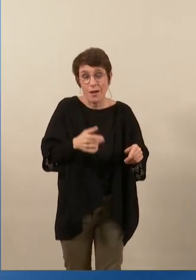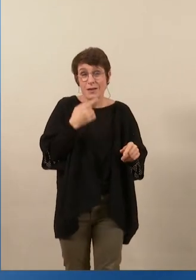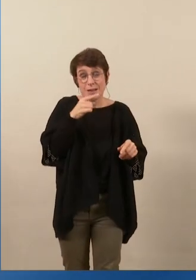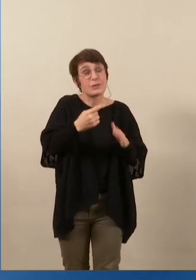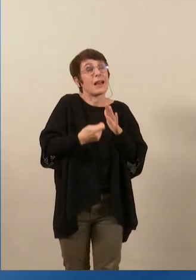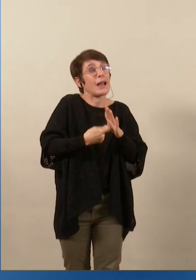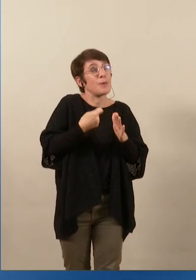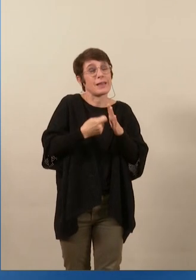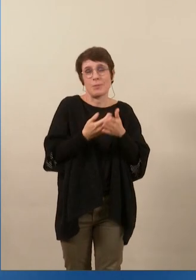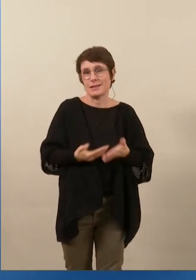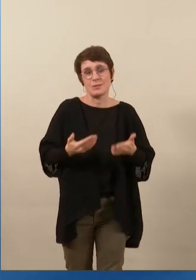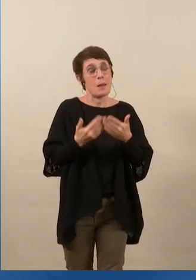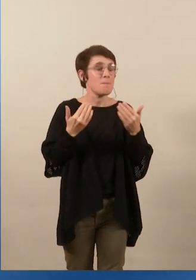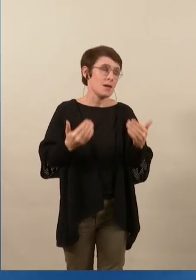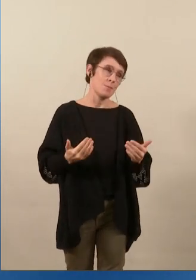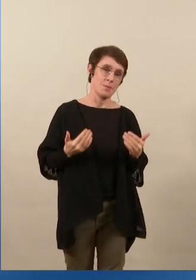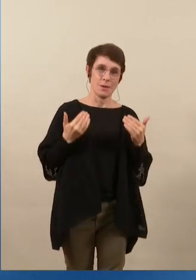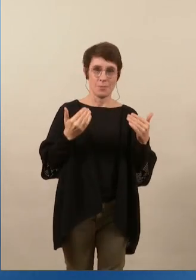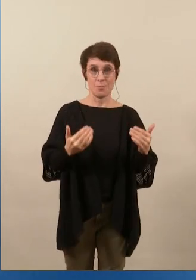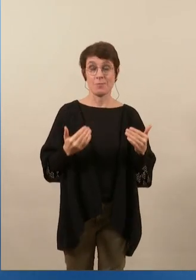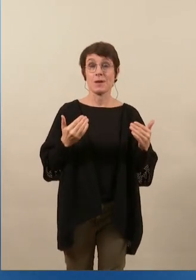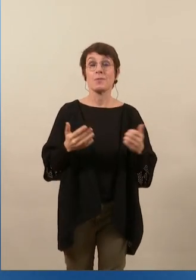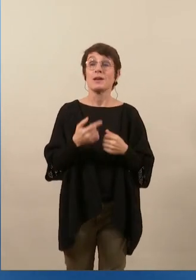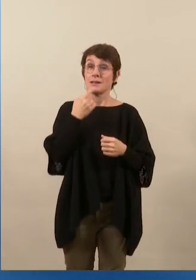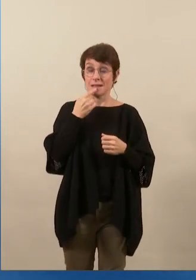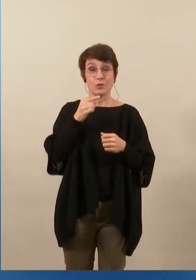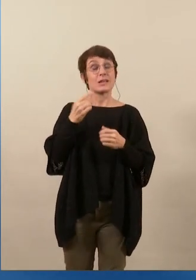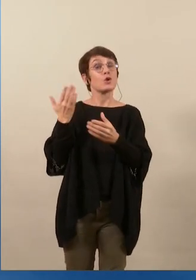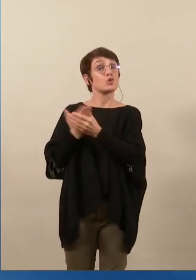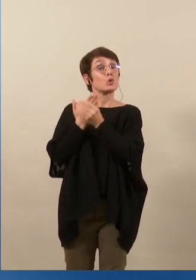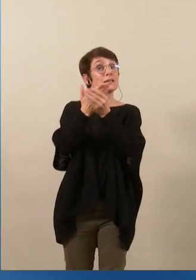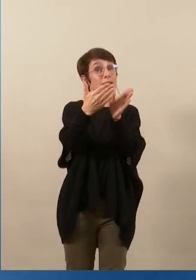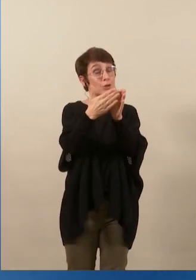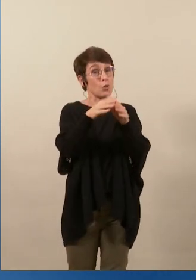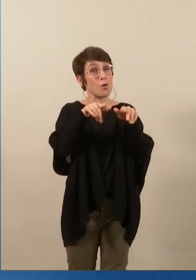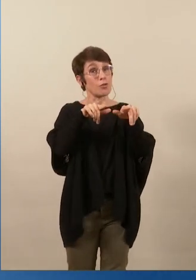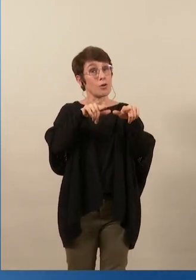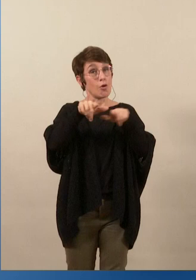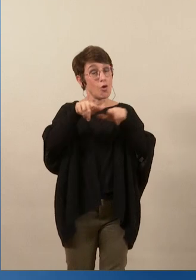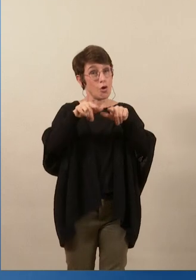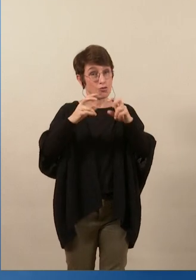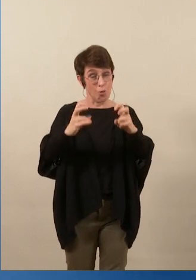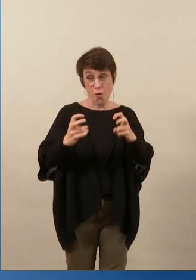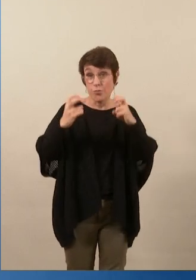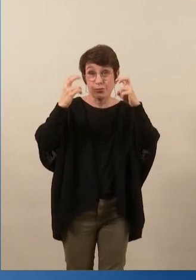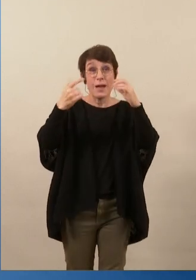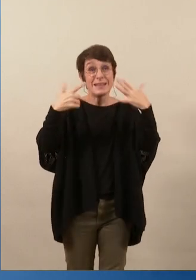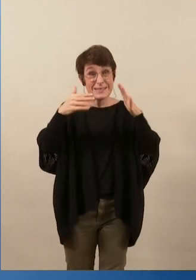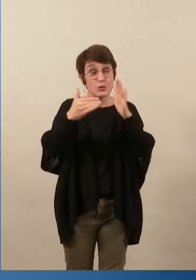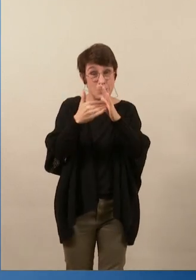effets tant pis si le nombre de demandeurs de logement a explosé depuis 2018 atteignant 18000 dans la